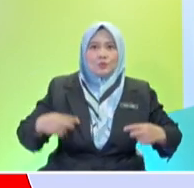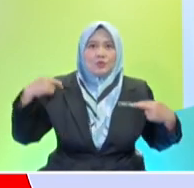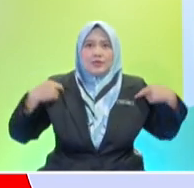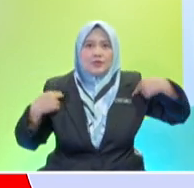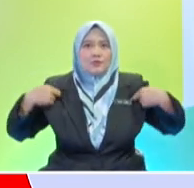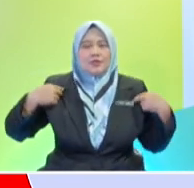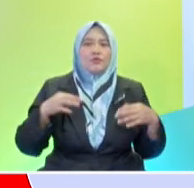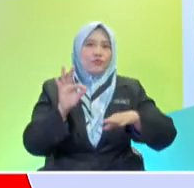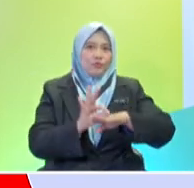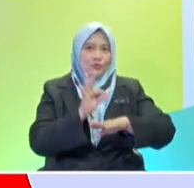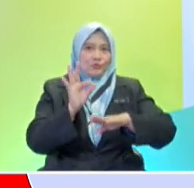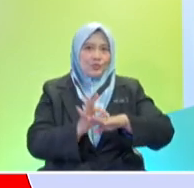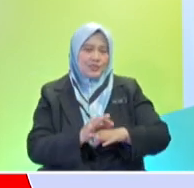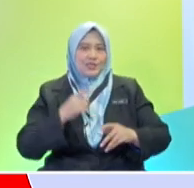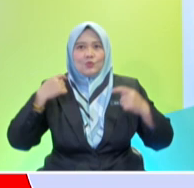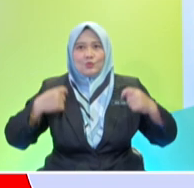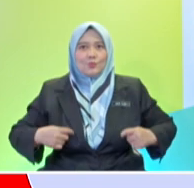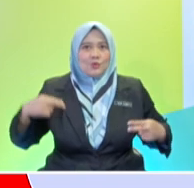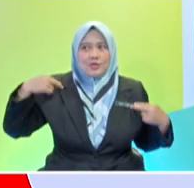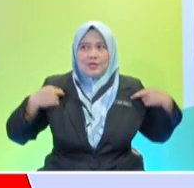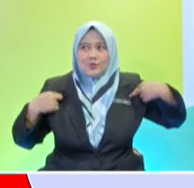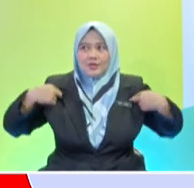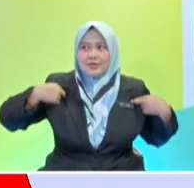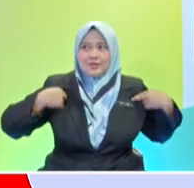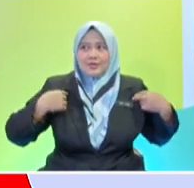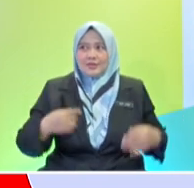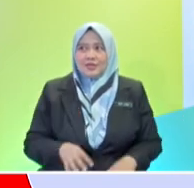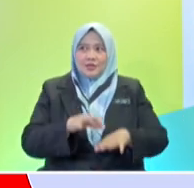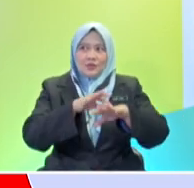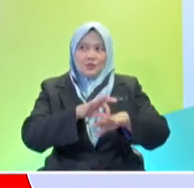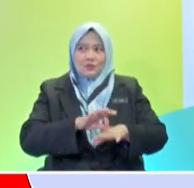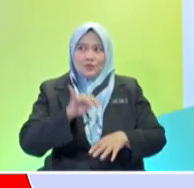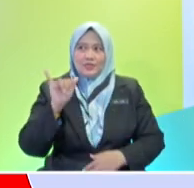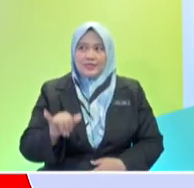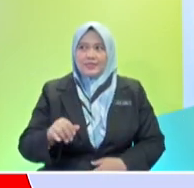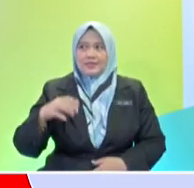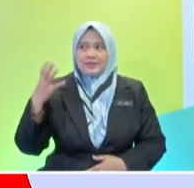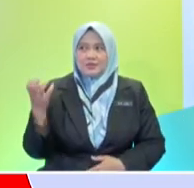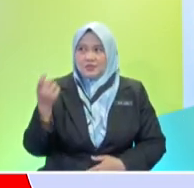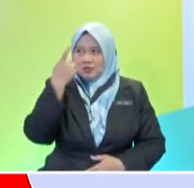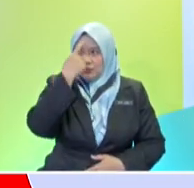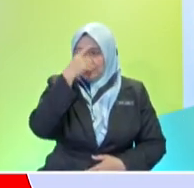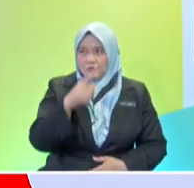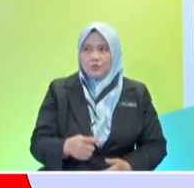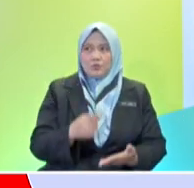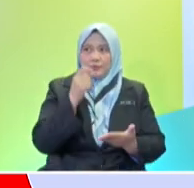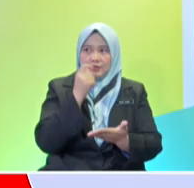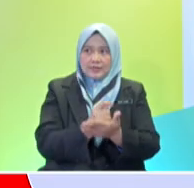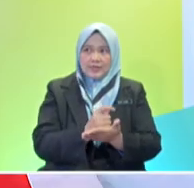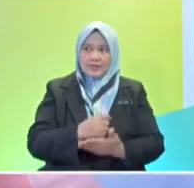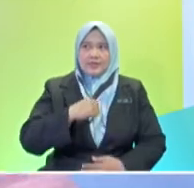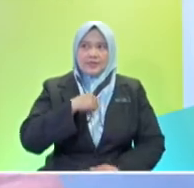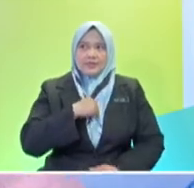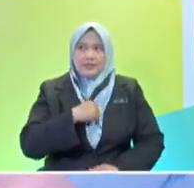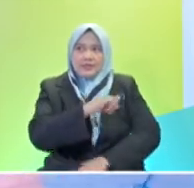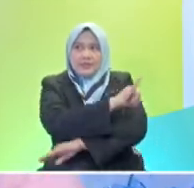tubuh haiwan. Fungsi tubuh haiwan. Okey, Mira. Kulit yang keras untuk